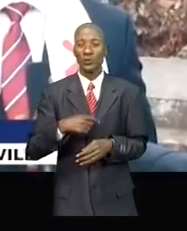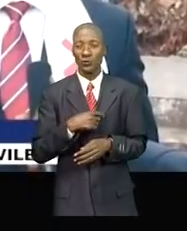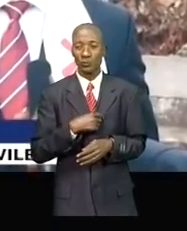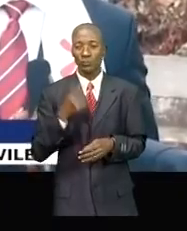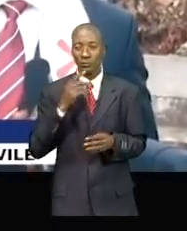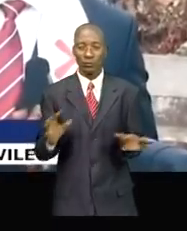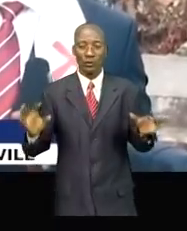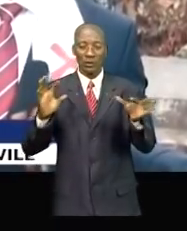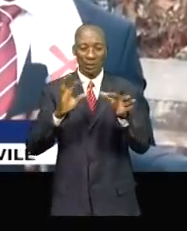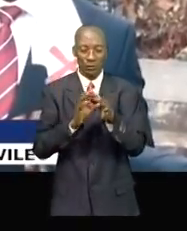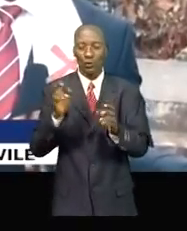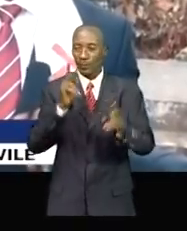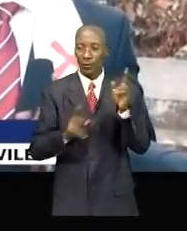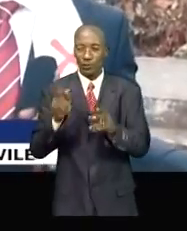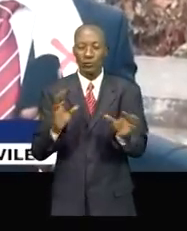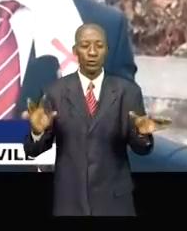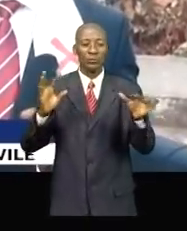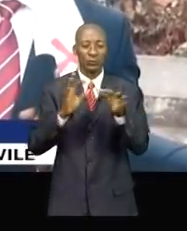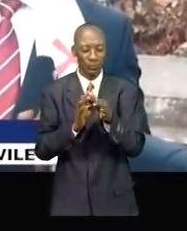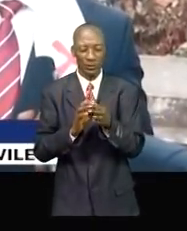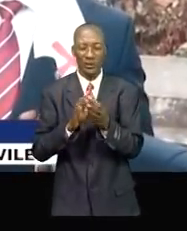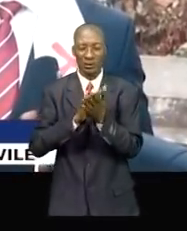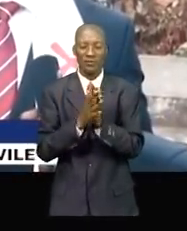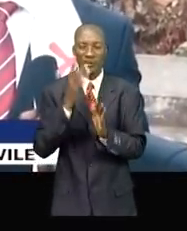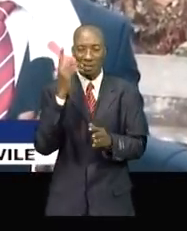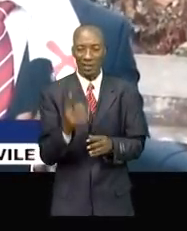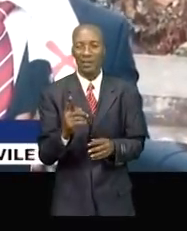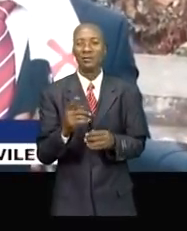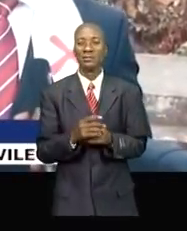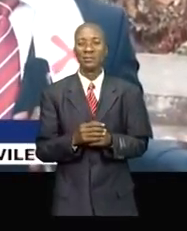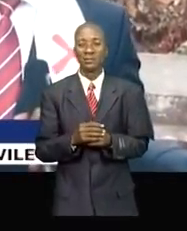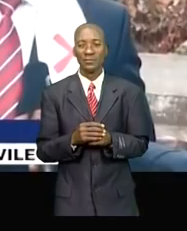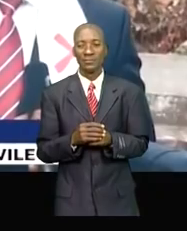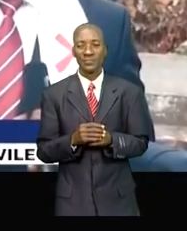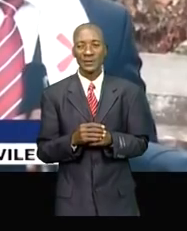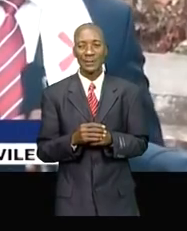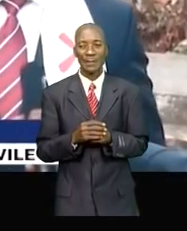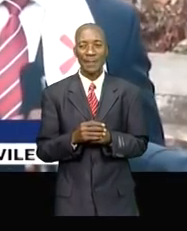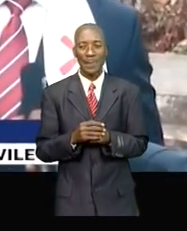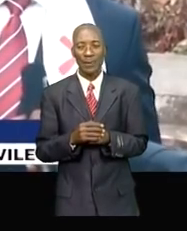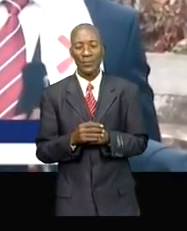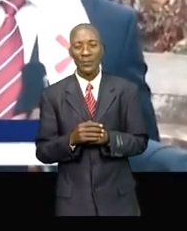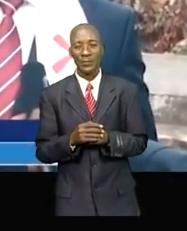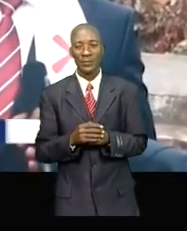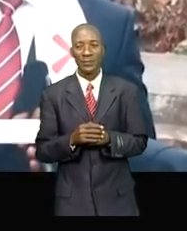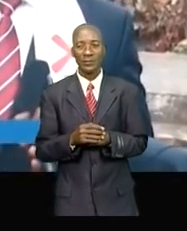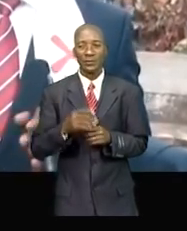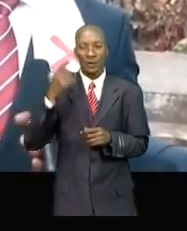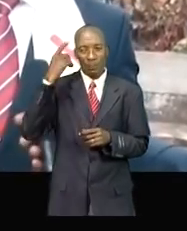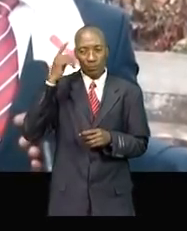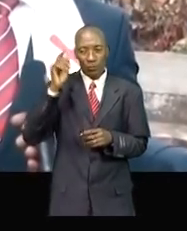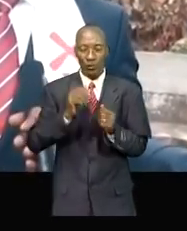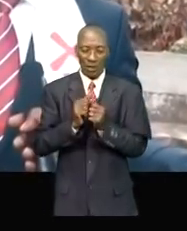populaire de toute la communauté nationale et aux Katangaises et aux Katangaises en particulier pour accompagner